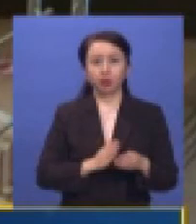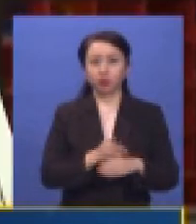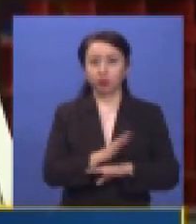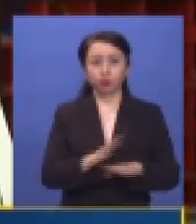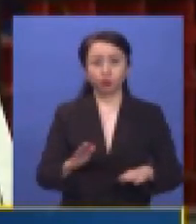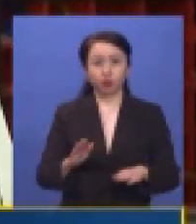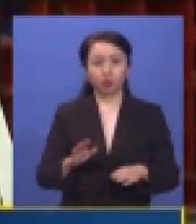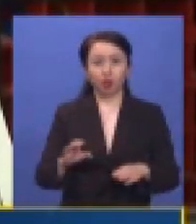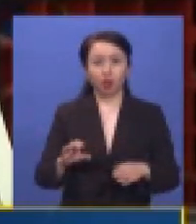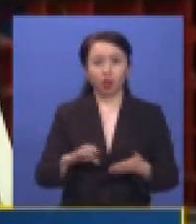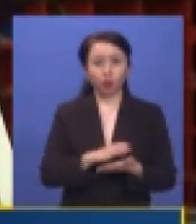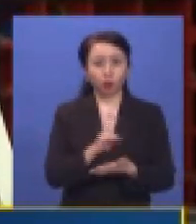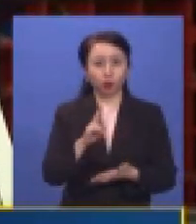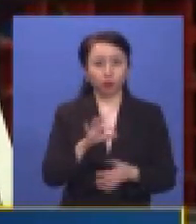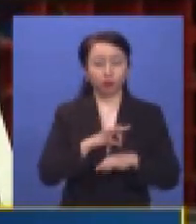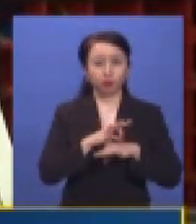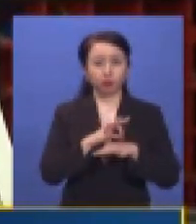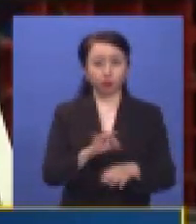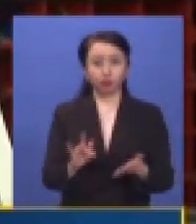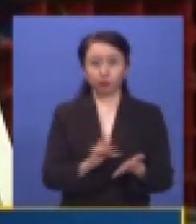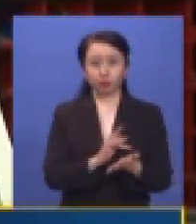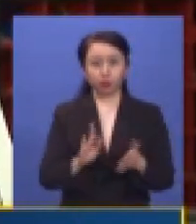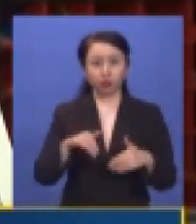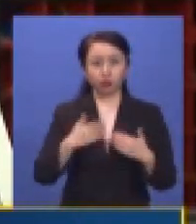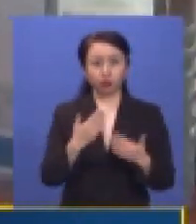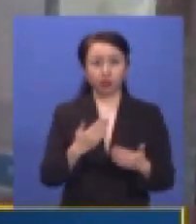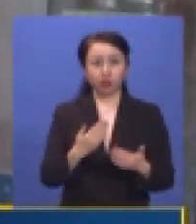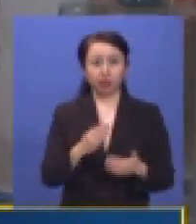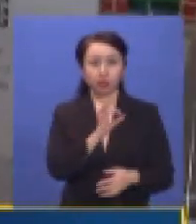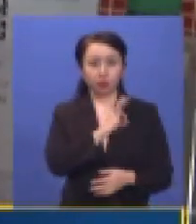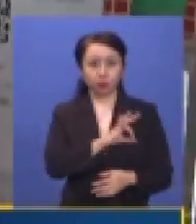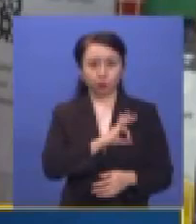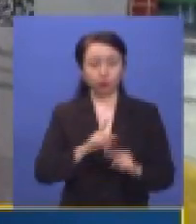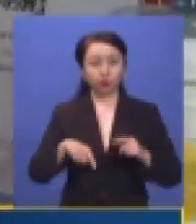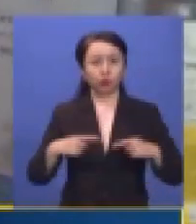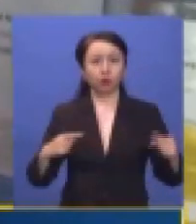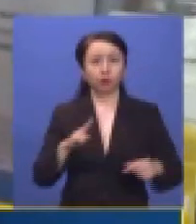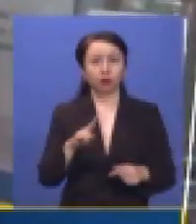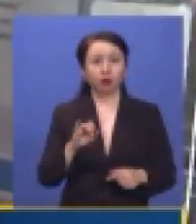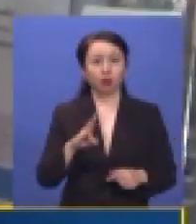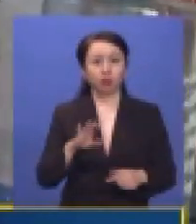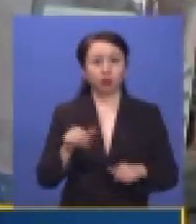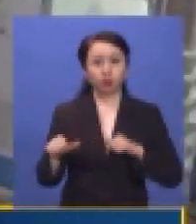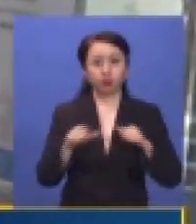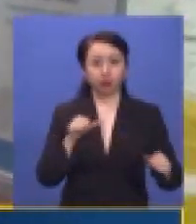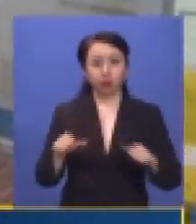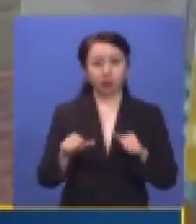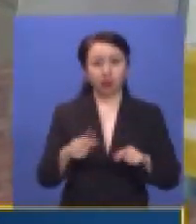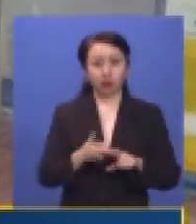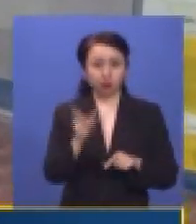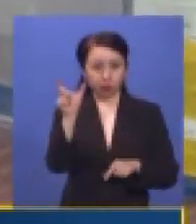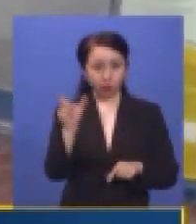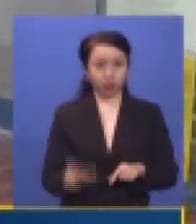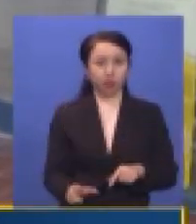дома, сканируют QR-код, чтобы проверить работу приложения, либо дают свой гаджет для использования другим. «Ашак» автоматически определяет статус